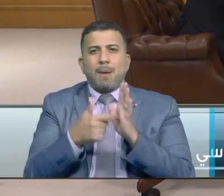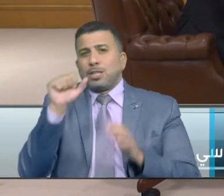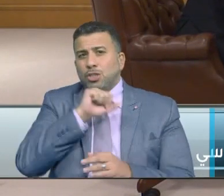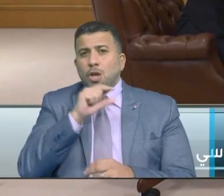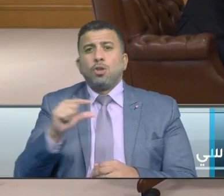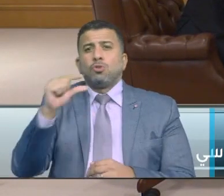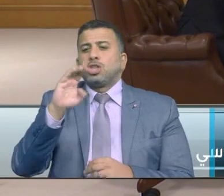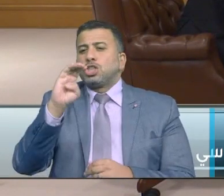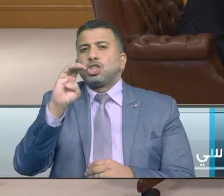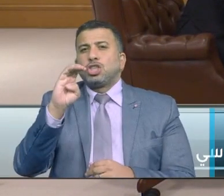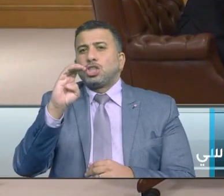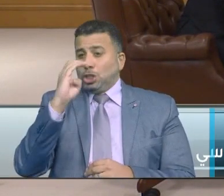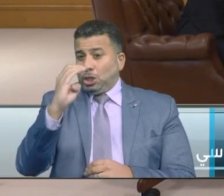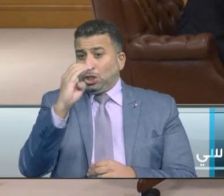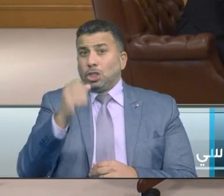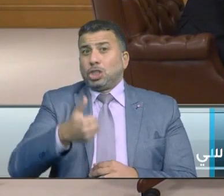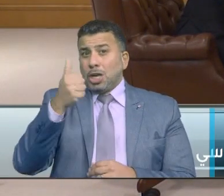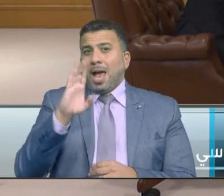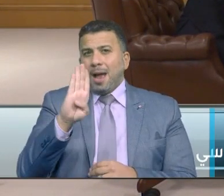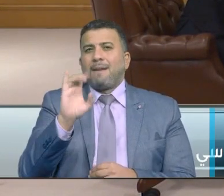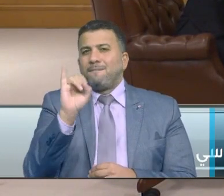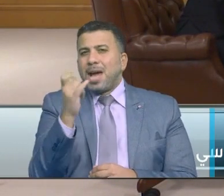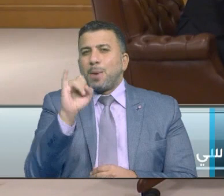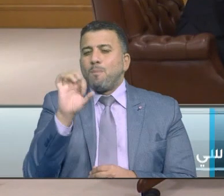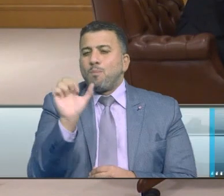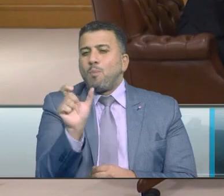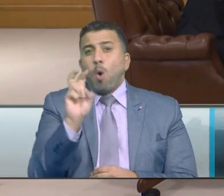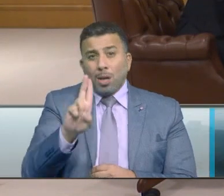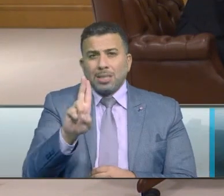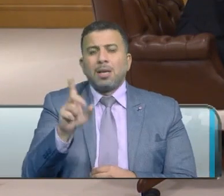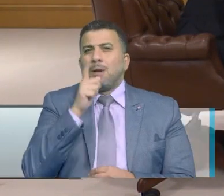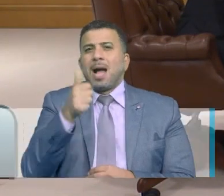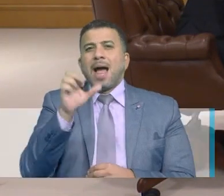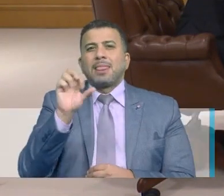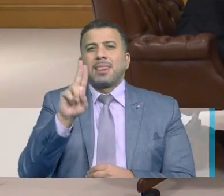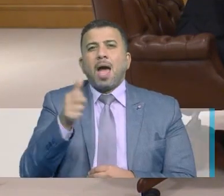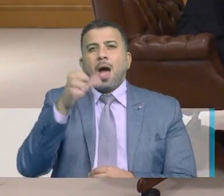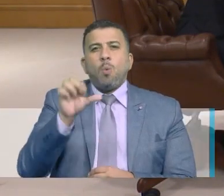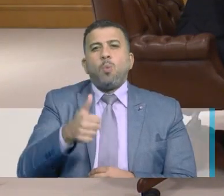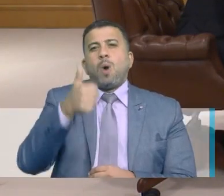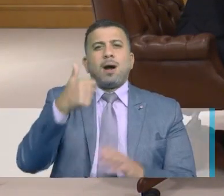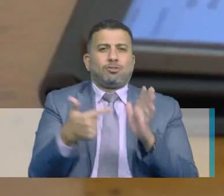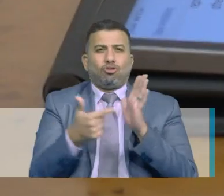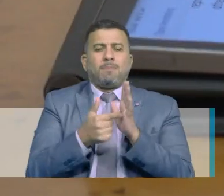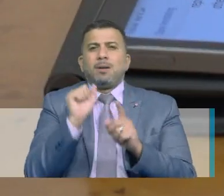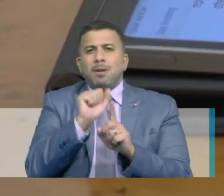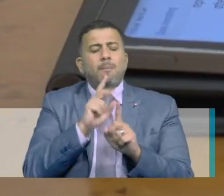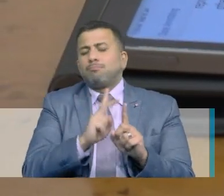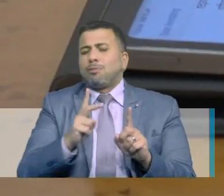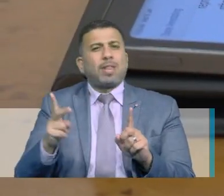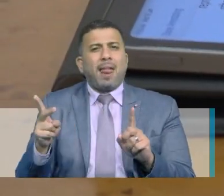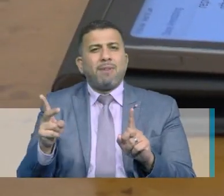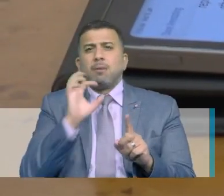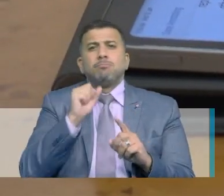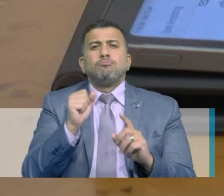والدكتور جاك فيرمونت رئيس جامعه اوتاو وتقضي المذكره بتعاون للجامعتين في مجالات مختلفه